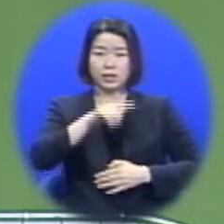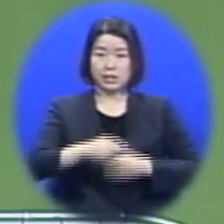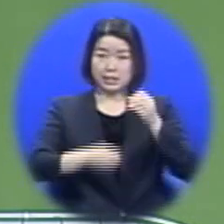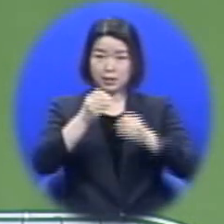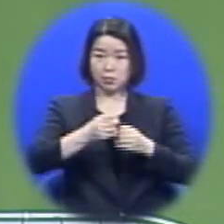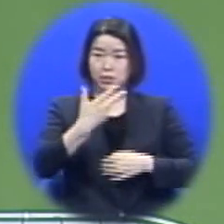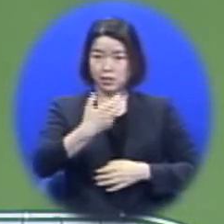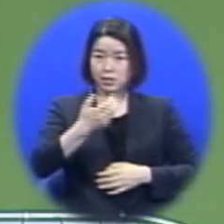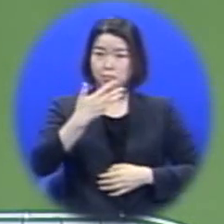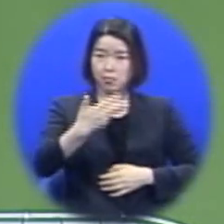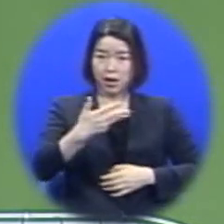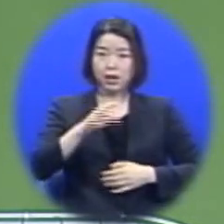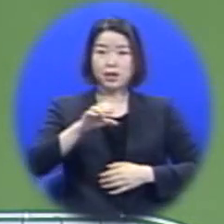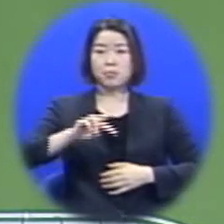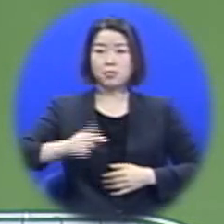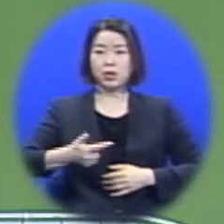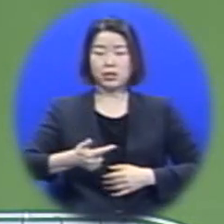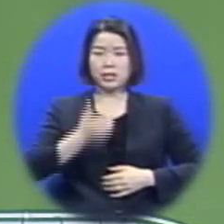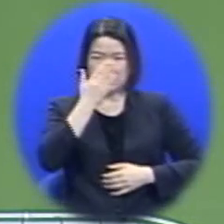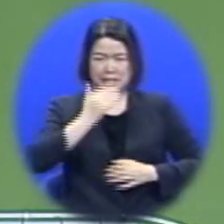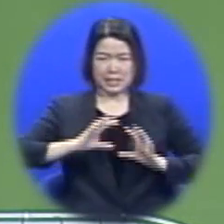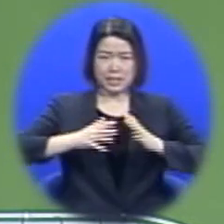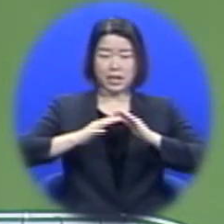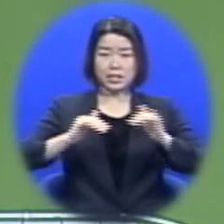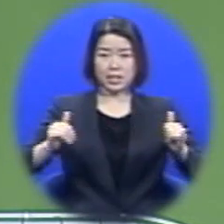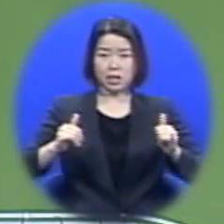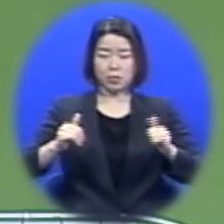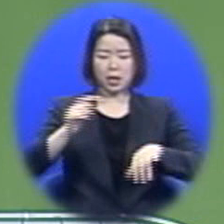이스라엘 백성들에게 아주 마음 아픈 이야기를